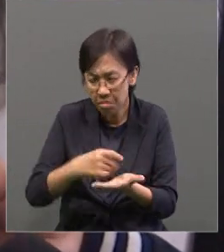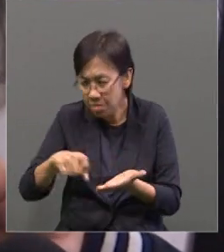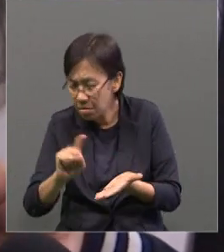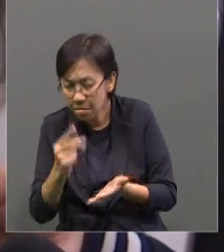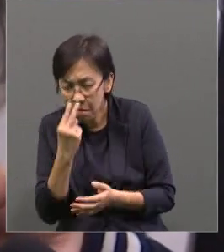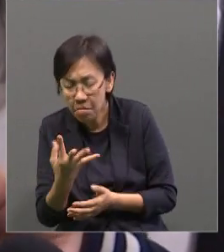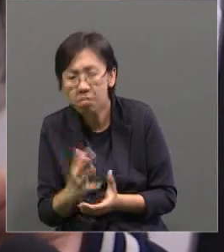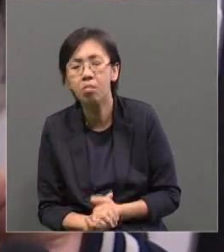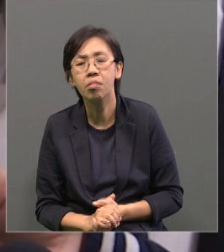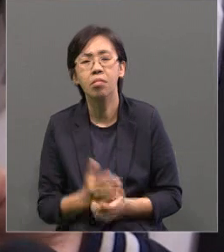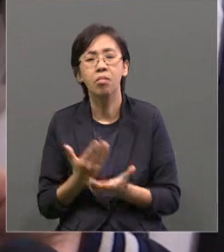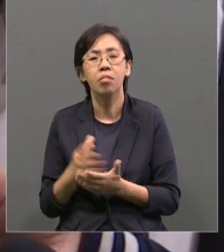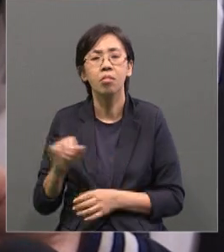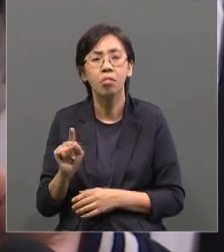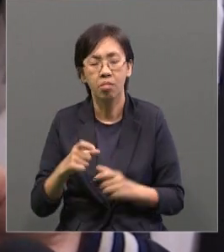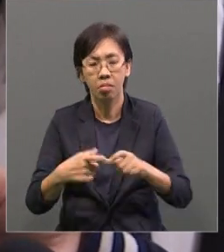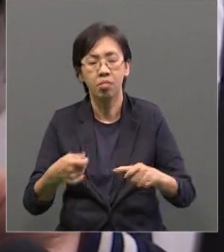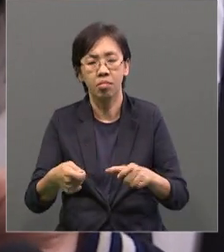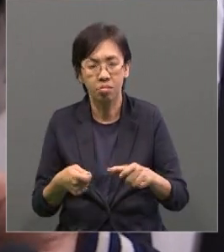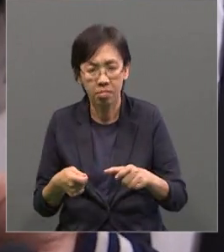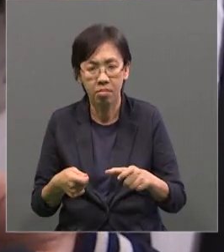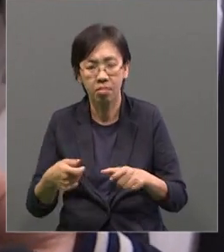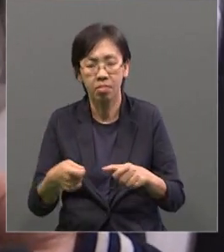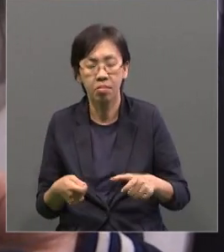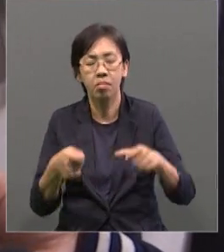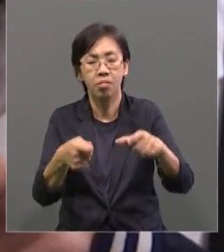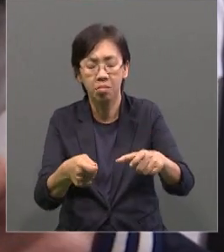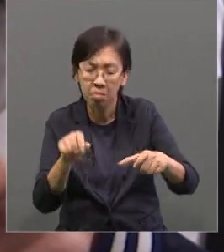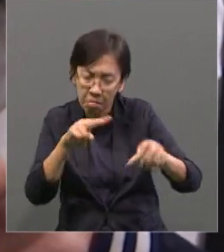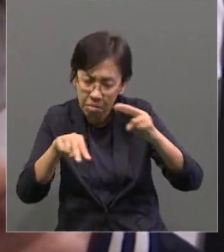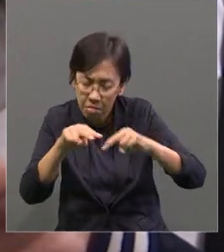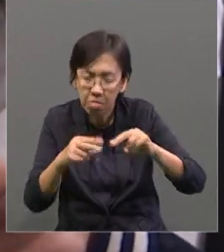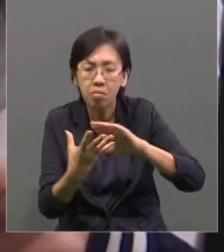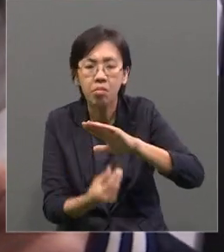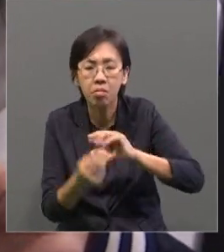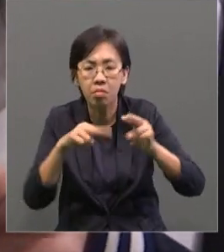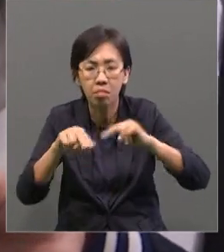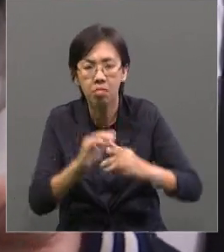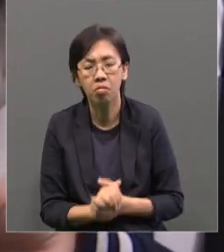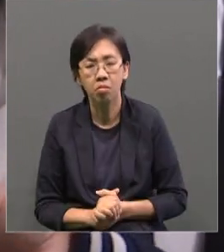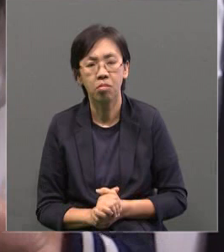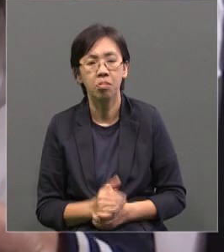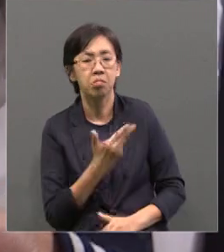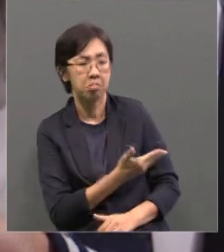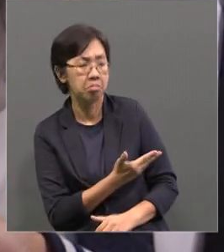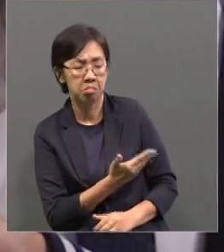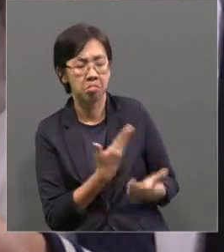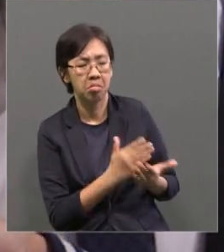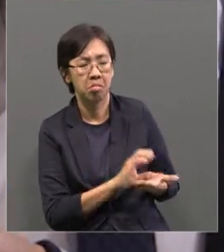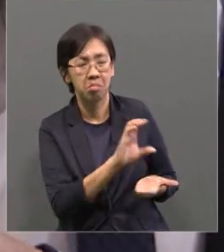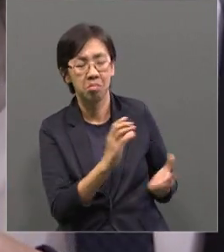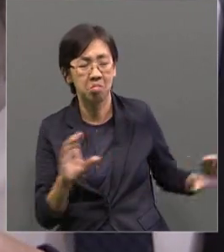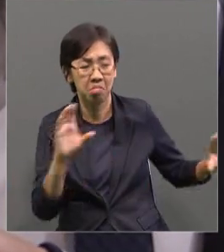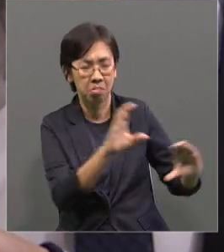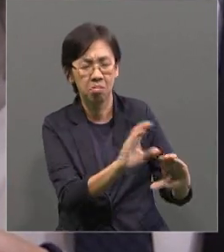ของเงินเพราะมาจากไหนซึ่งเงินมันก็หายไปไหนครับไปเป็นเชฟวันนี้เราก็เอาสำเนาเช็คมาชี้แจงครับไม่ได้เข้าไปร่วมลงทุนไม่ได้มี